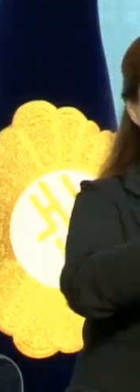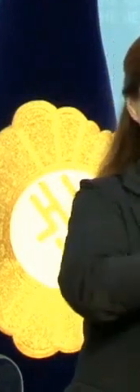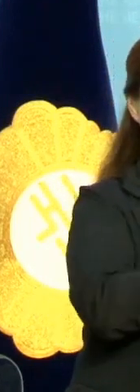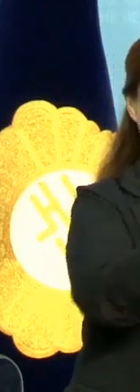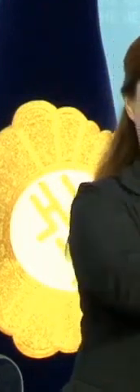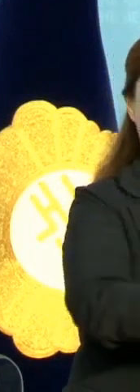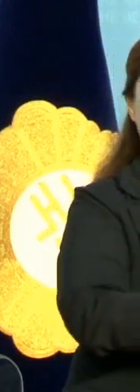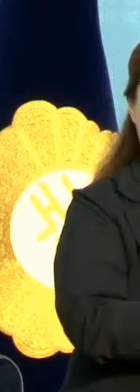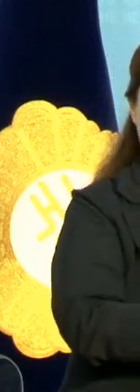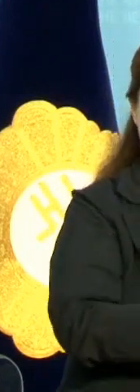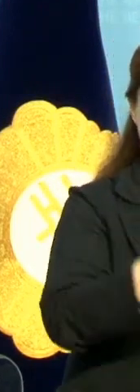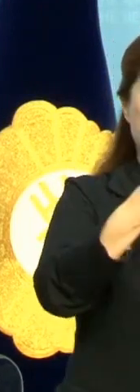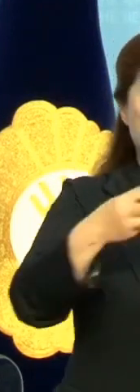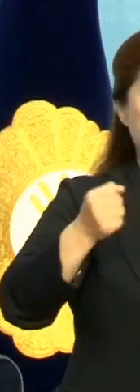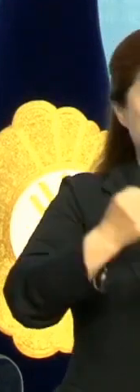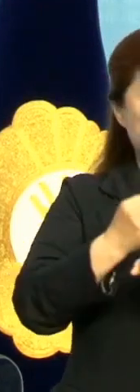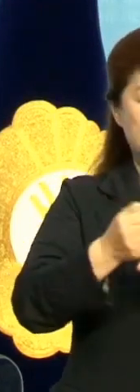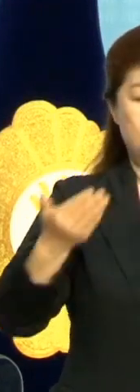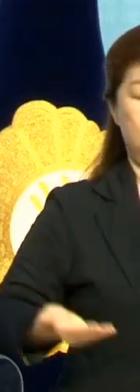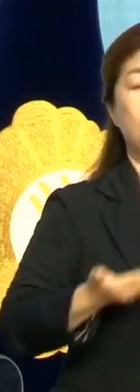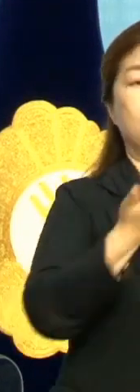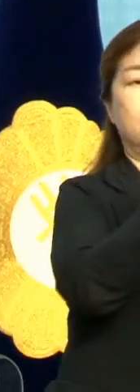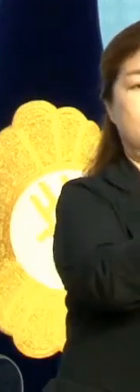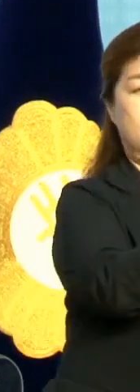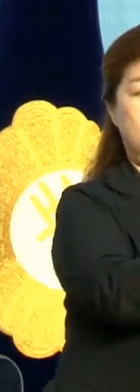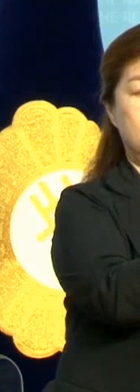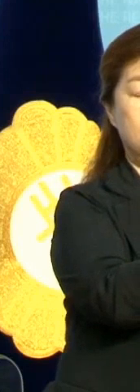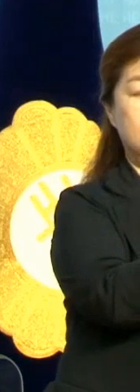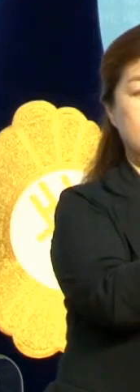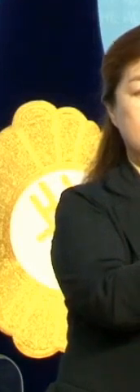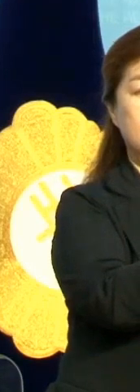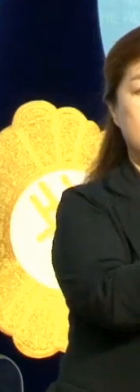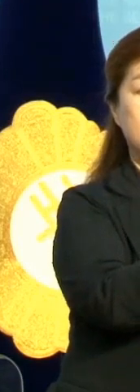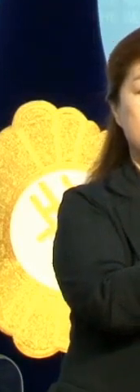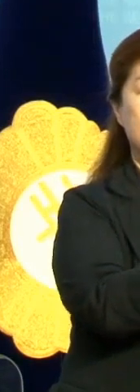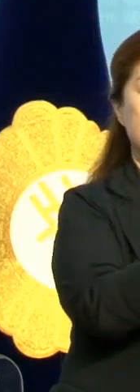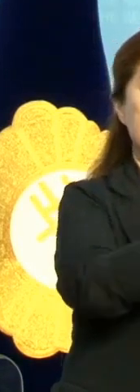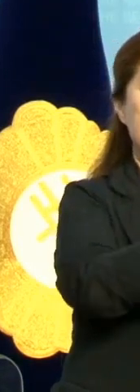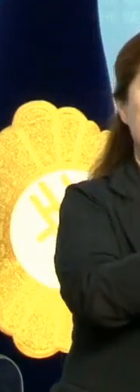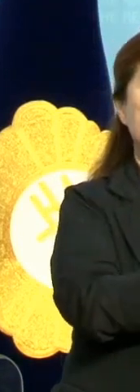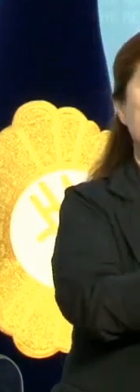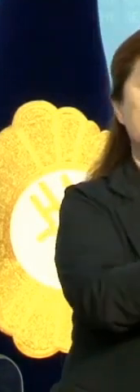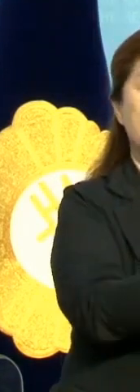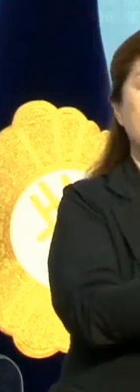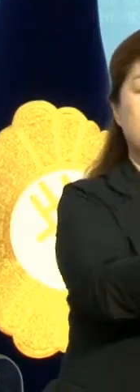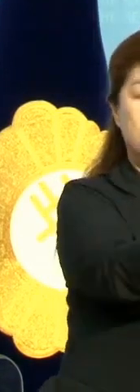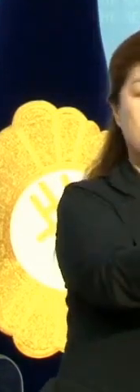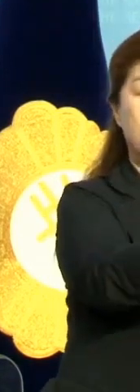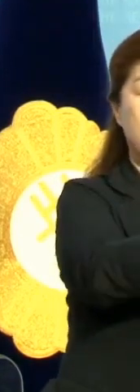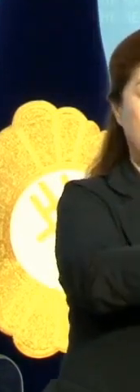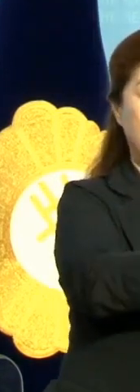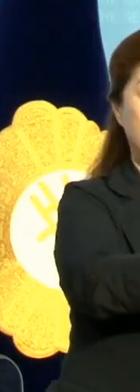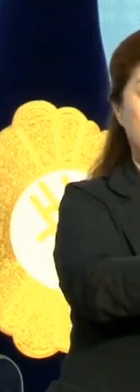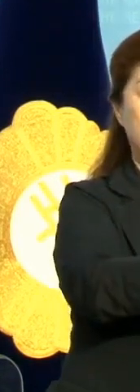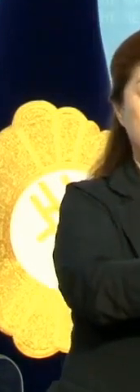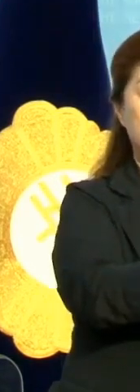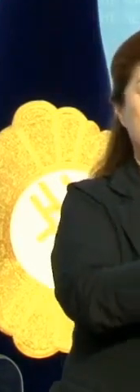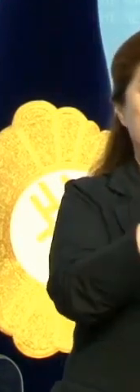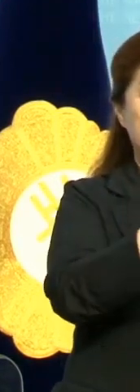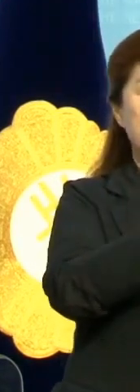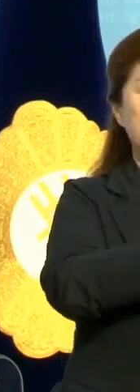공정거래위원장에게 삼성 측이 작성한 문건을 노데레 위원장의 명의로 언론에 기고토록 하고 같은 취지로